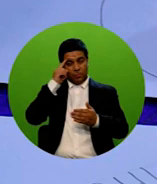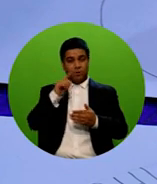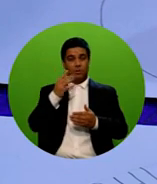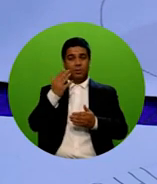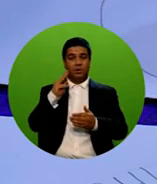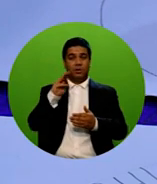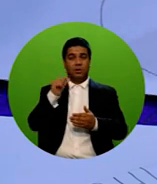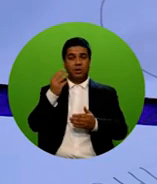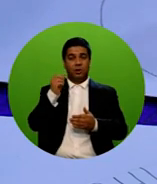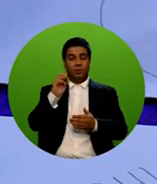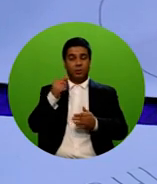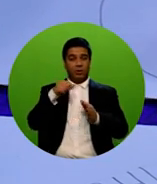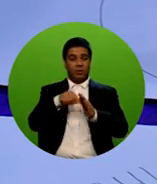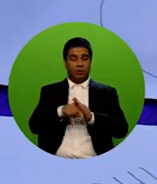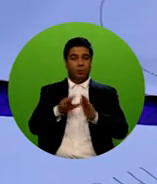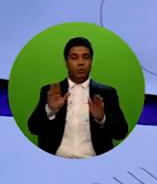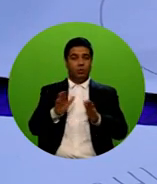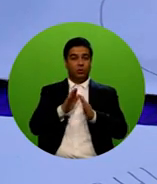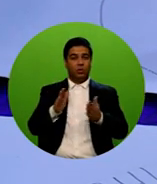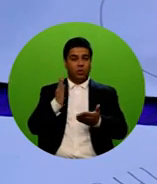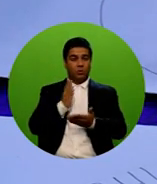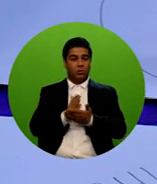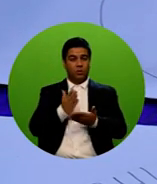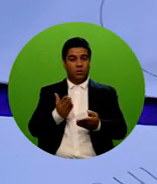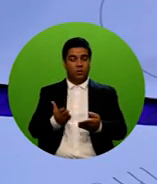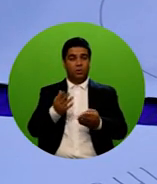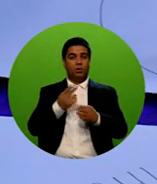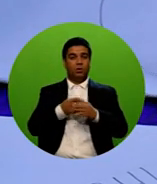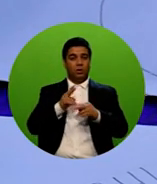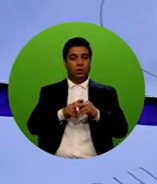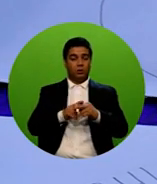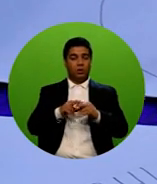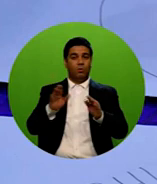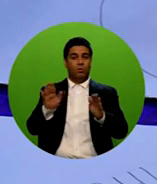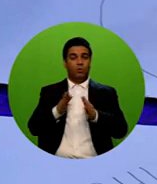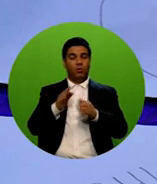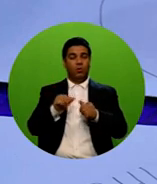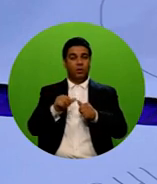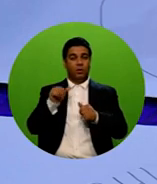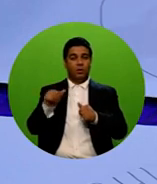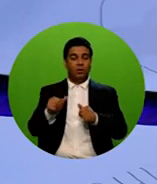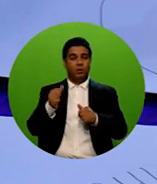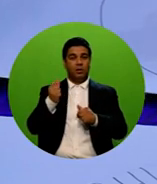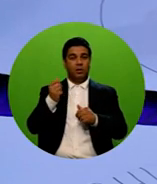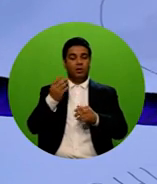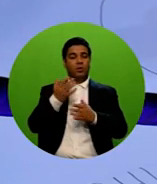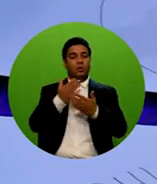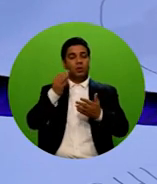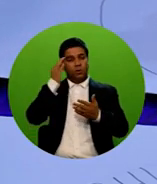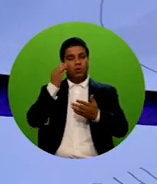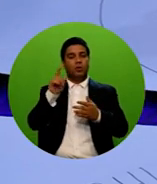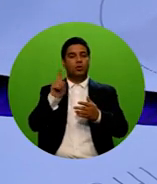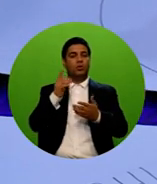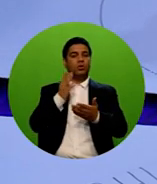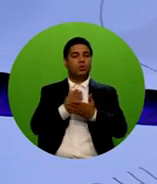5ta tashabbusning ichida musiqa bor. Demak, musiqadan tashqari Yana eslaymiz